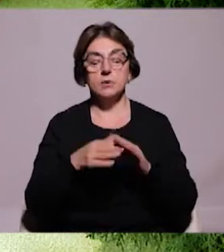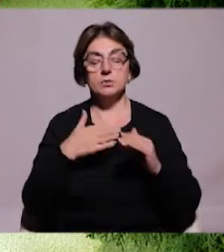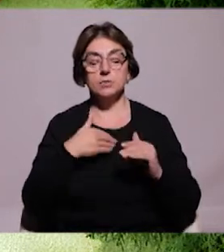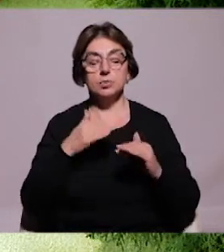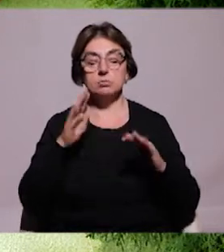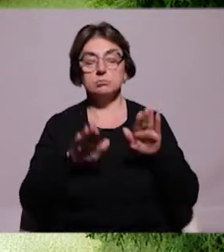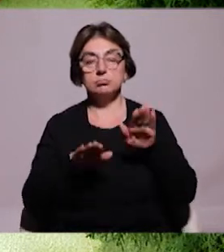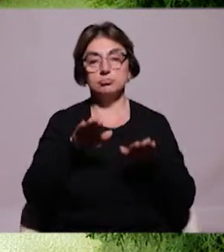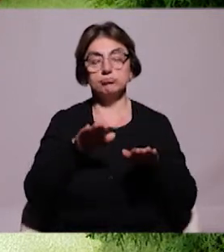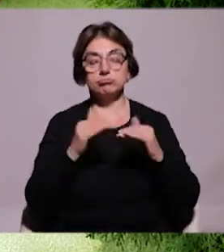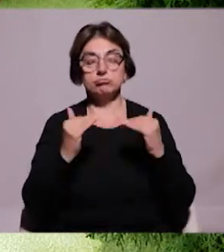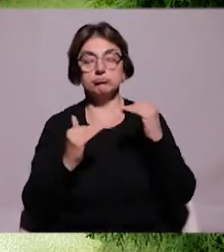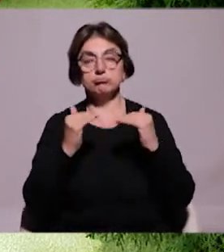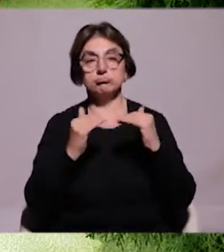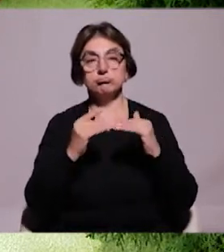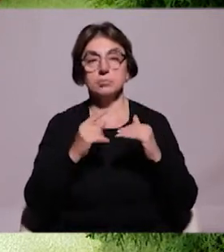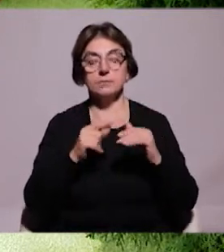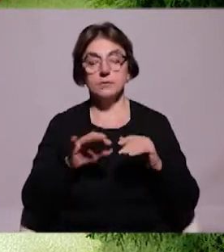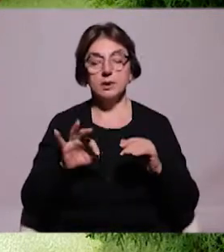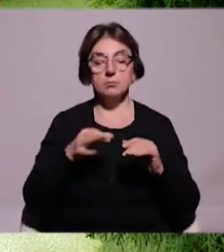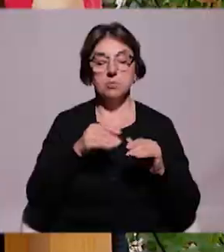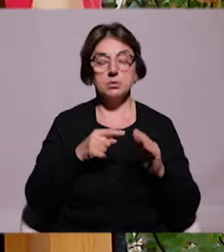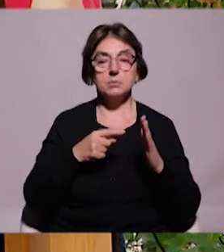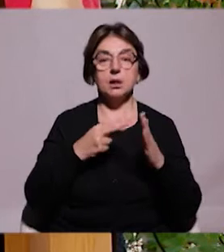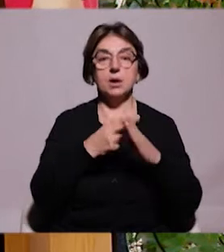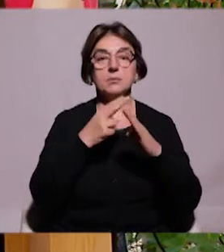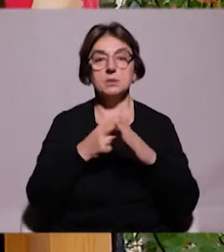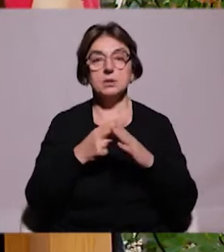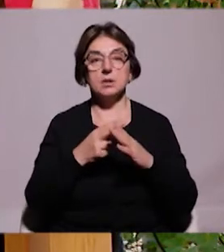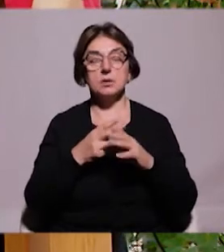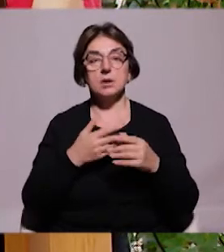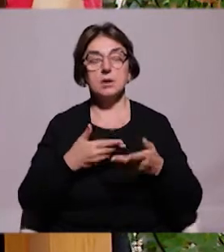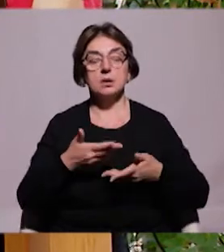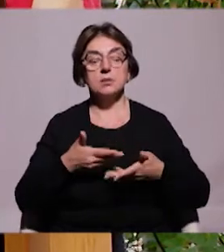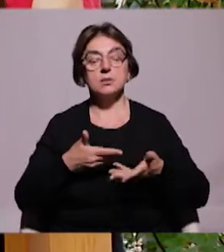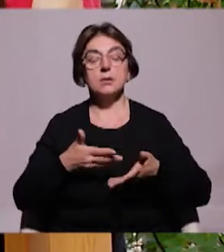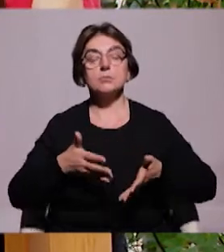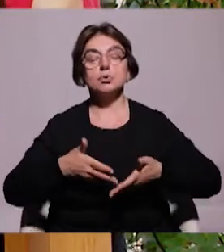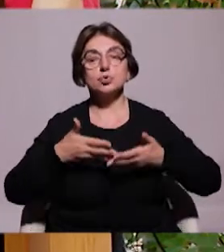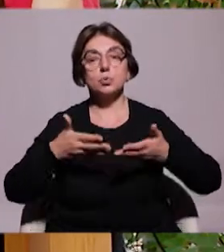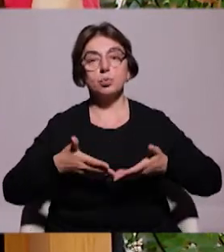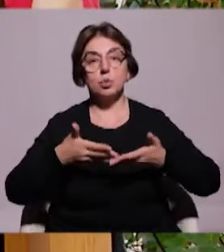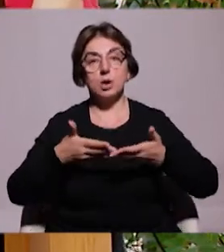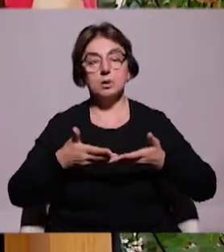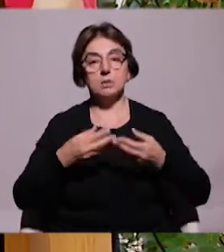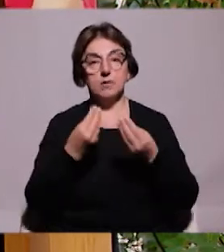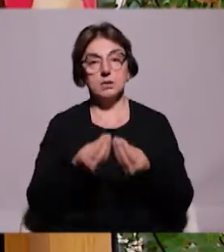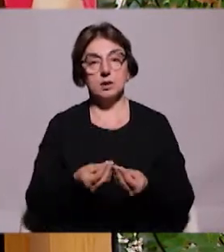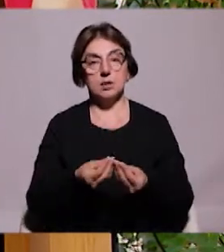წონასწორობის შენარჩუნებაში, ბიძგებს ამცირებს, სიარულს მეც სიმსუბუქეს